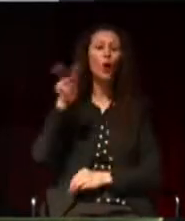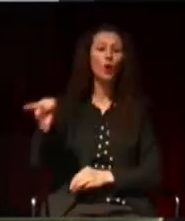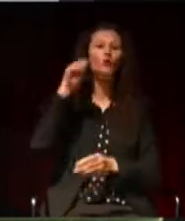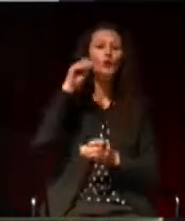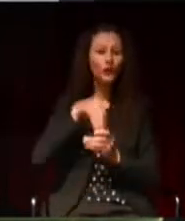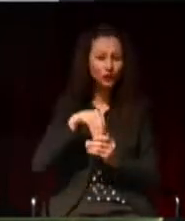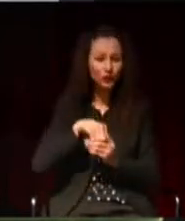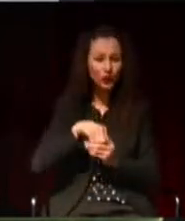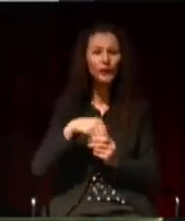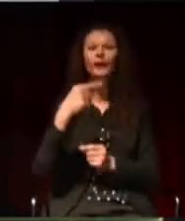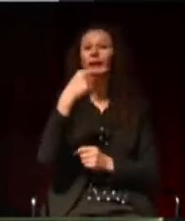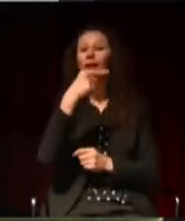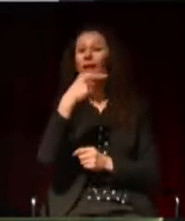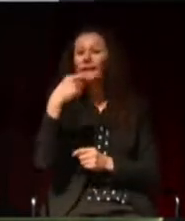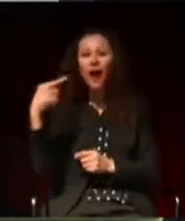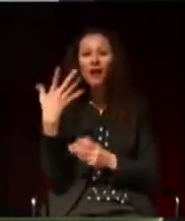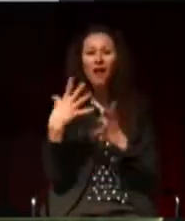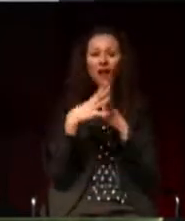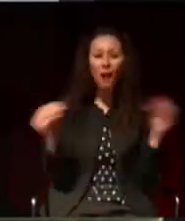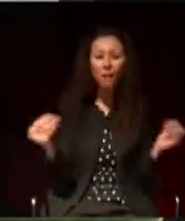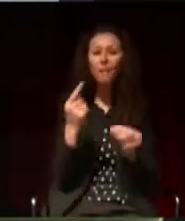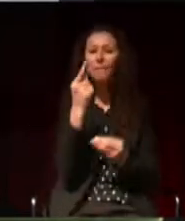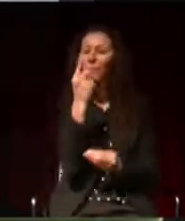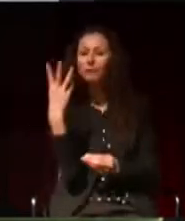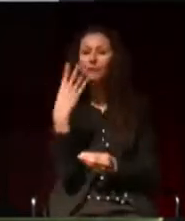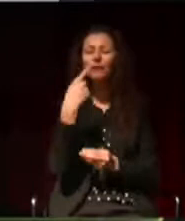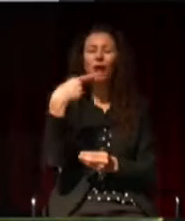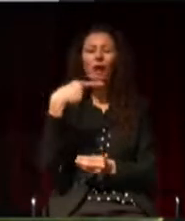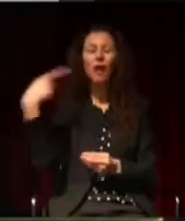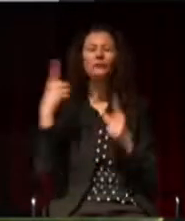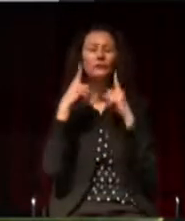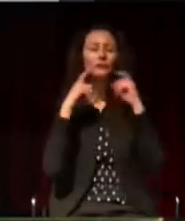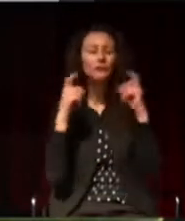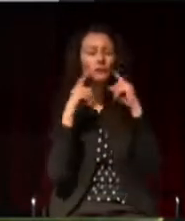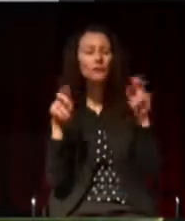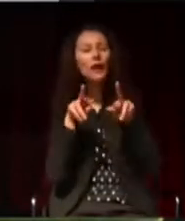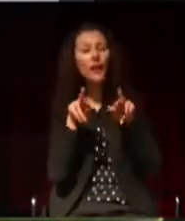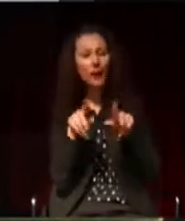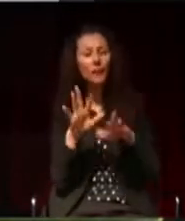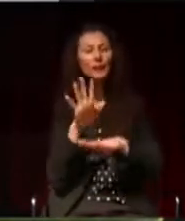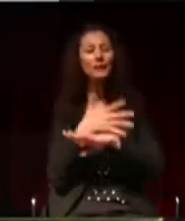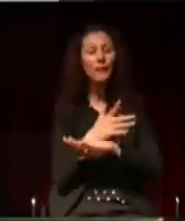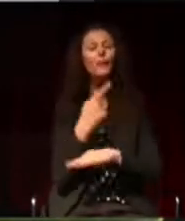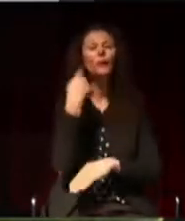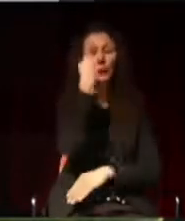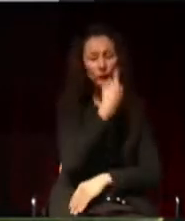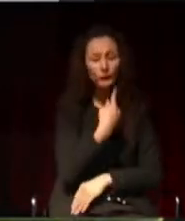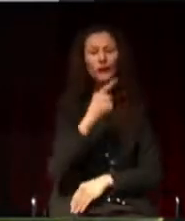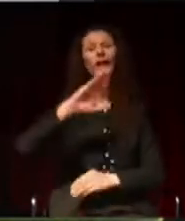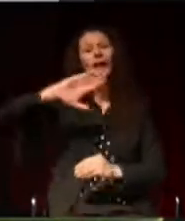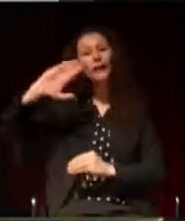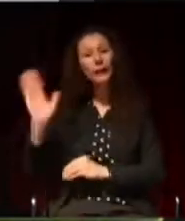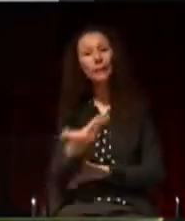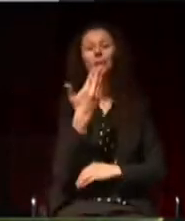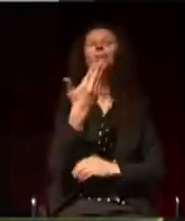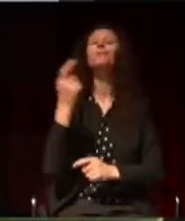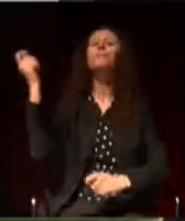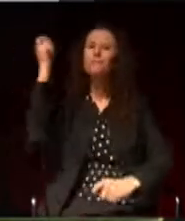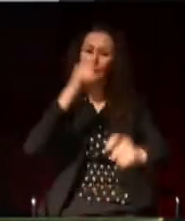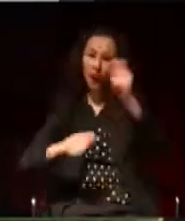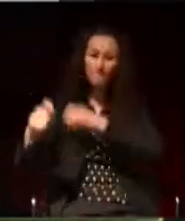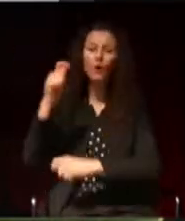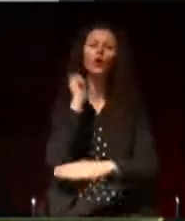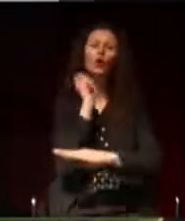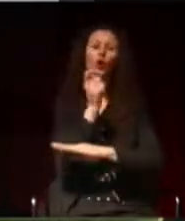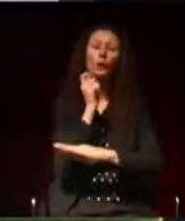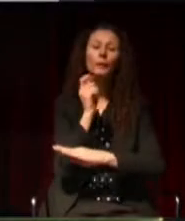için daire kayıplarına, birden fazla daire kayıplarına sebebiyet verdiği için yıkıp yapmayı